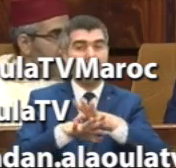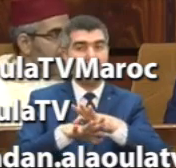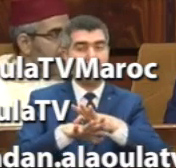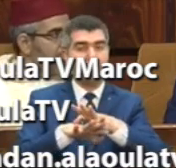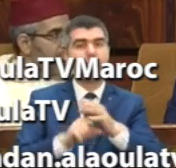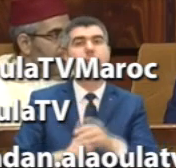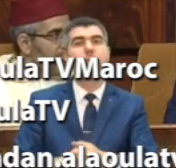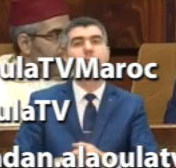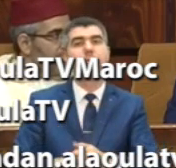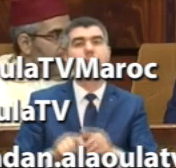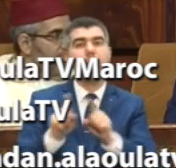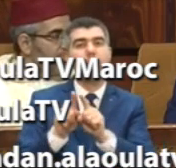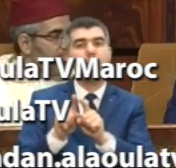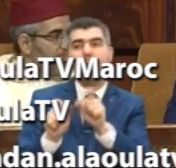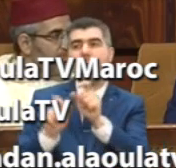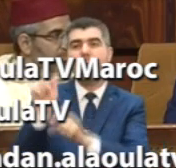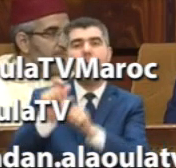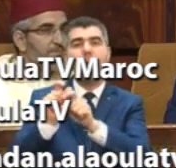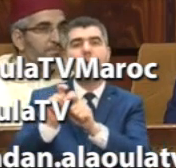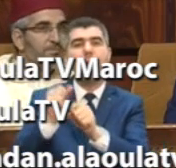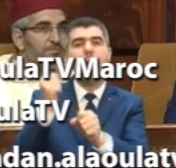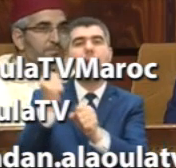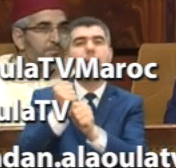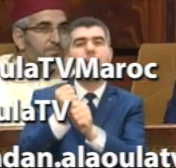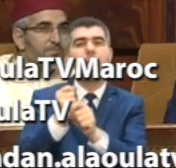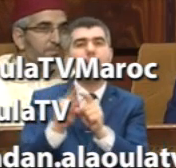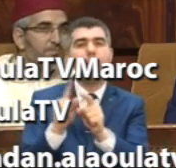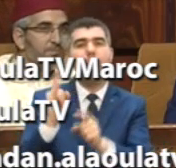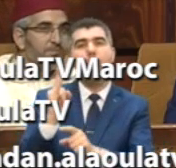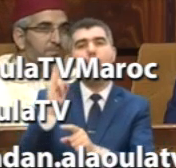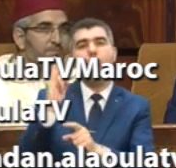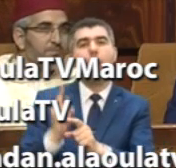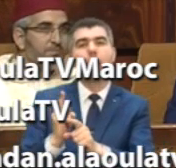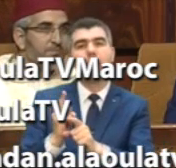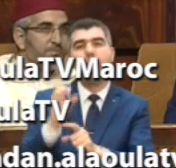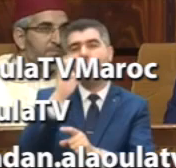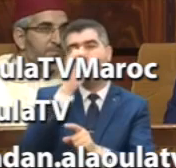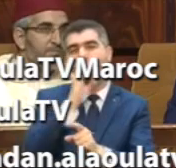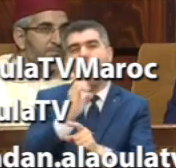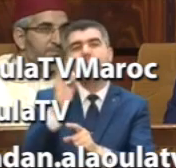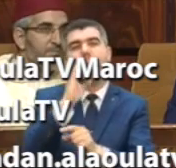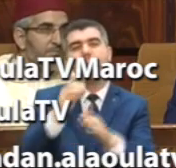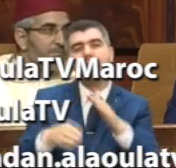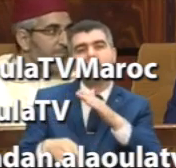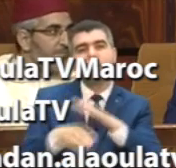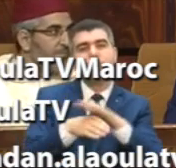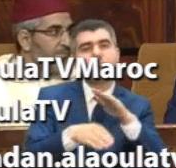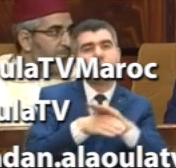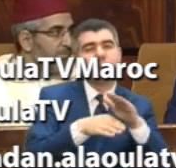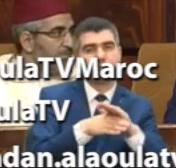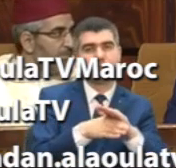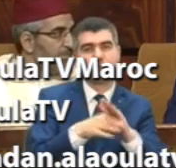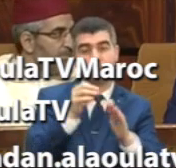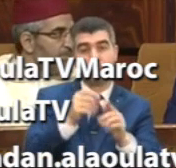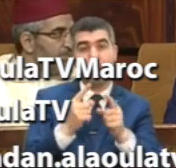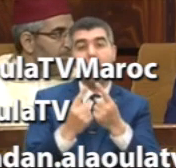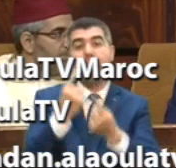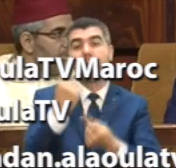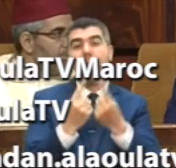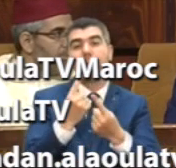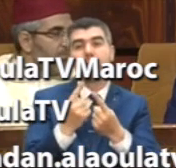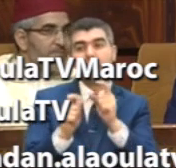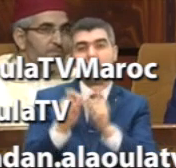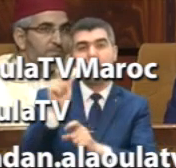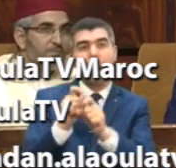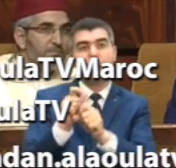تتعلق بالعمال المطرودين في الفنادق ديال ورزازات، على رأسهم فندق بليرمية، و11 العامل وعاملة